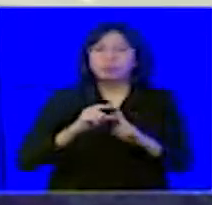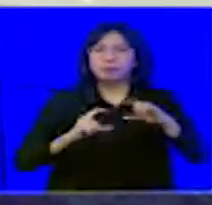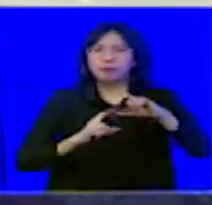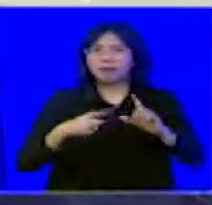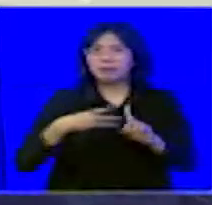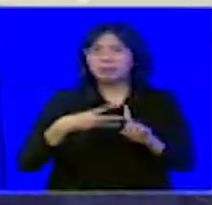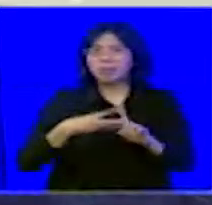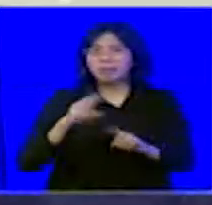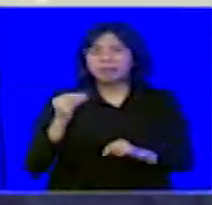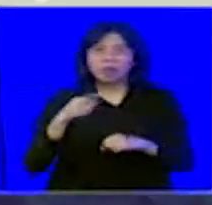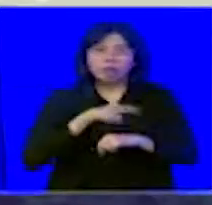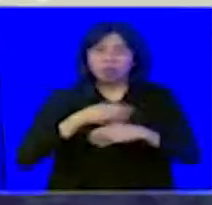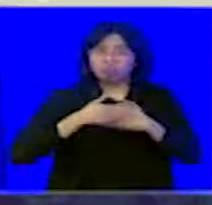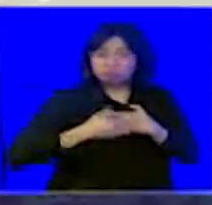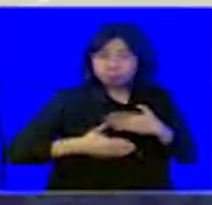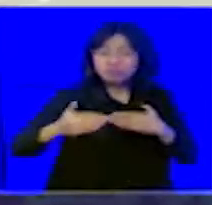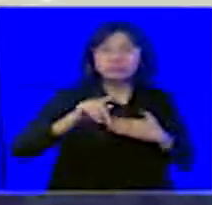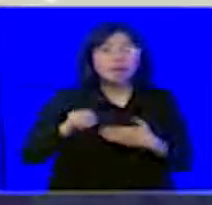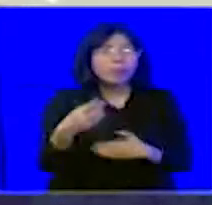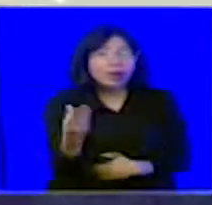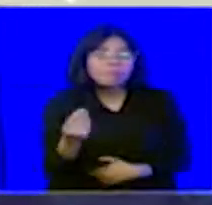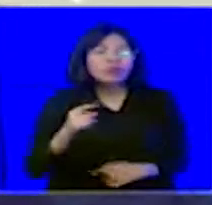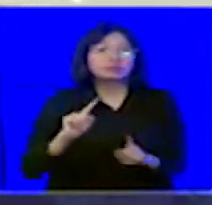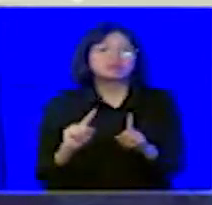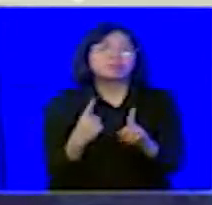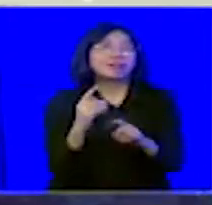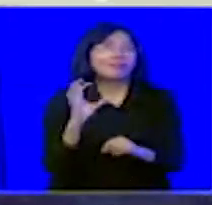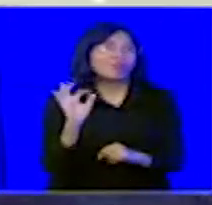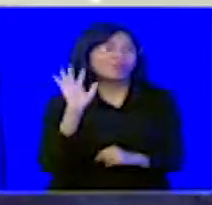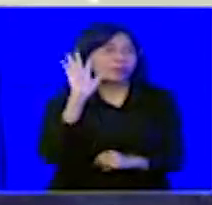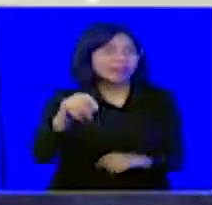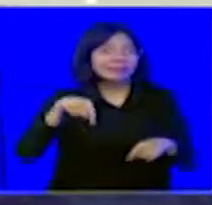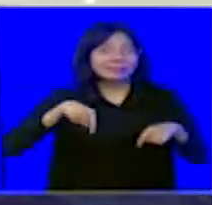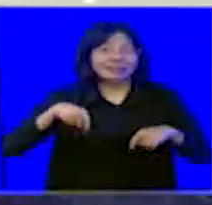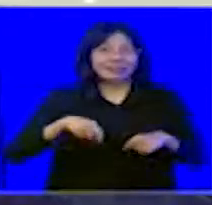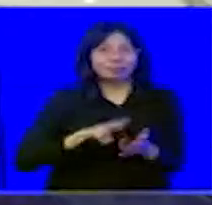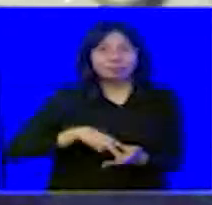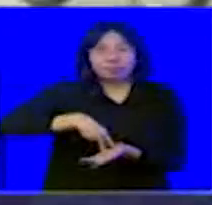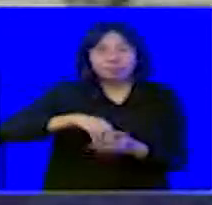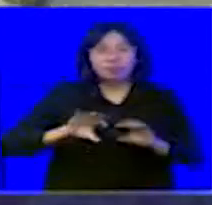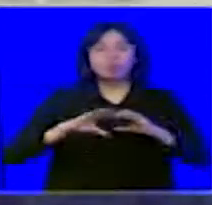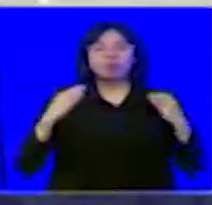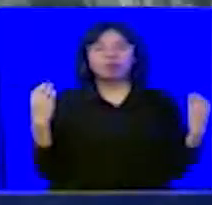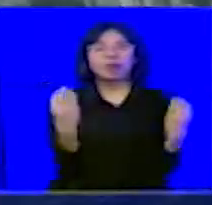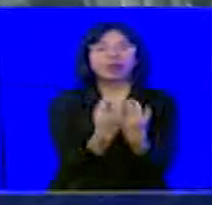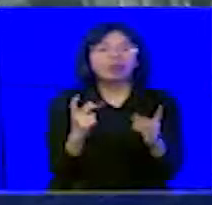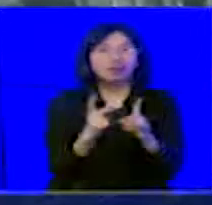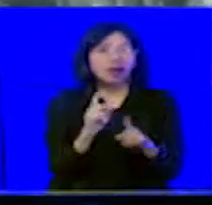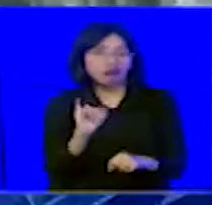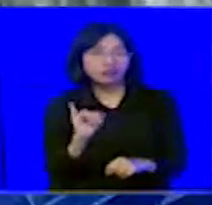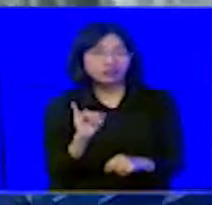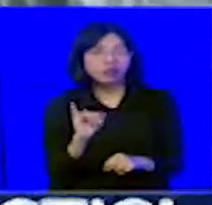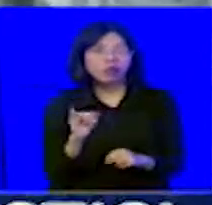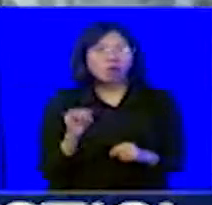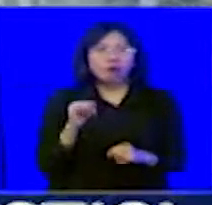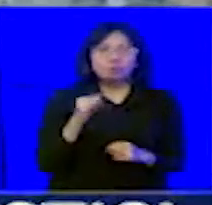hingga 11 Oktober mendatang. Hari ini di Bundaran HI yang merupakan salah satu titik operasi justisi, masih